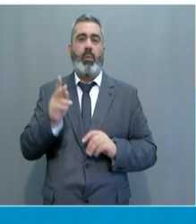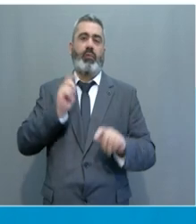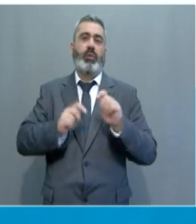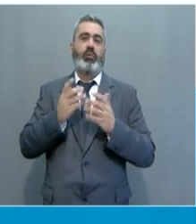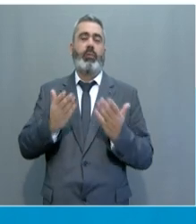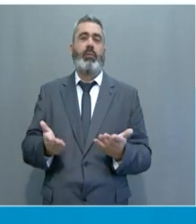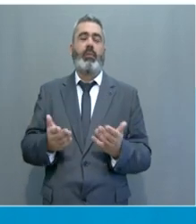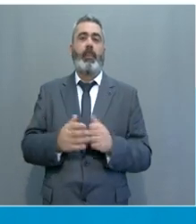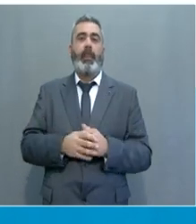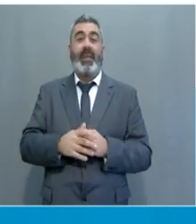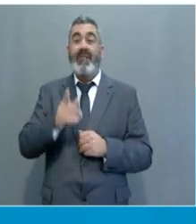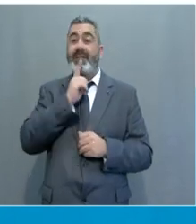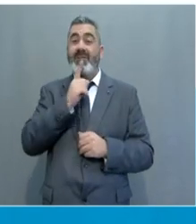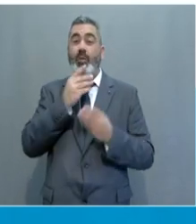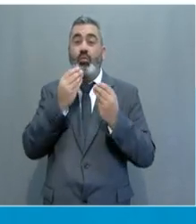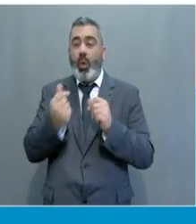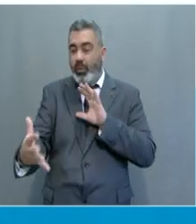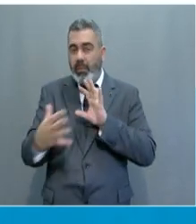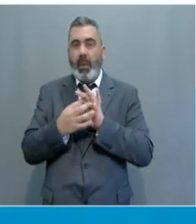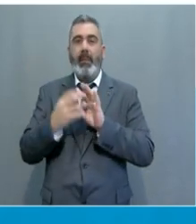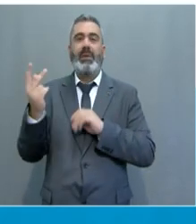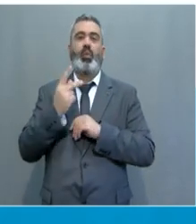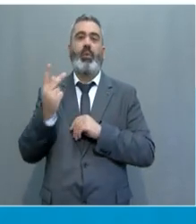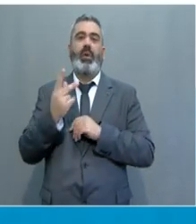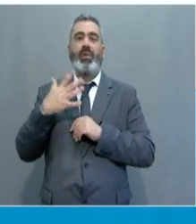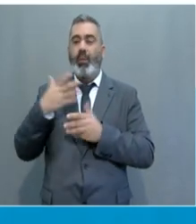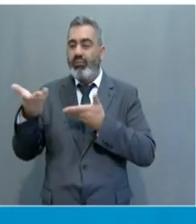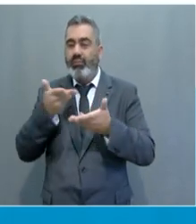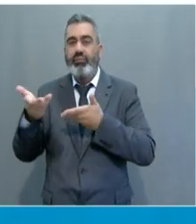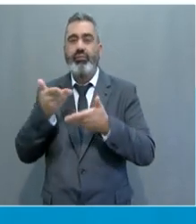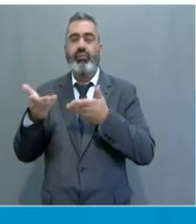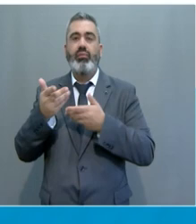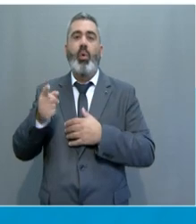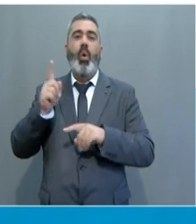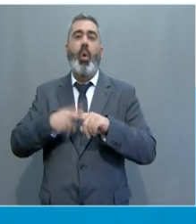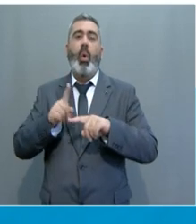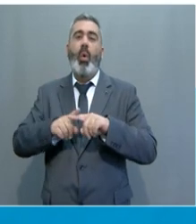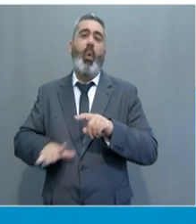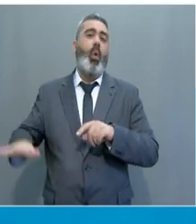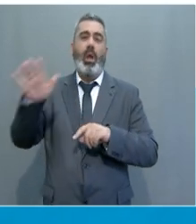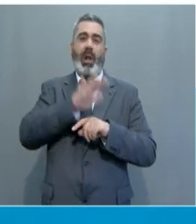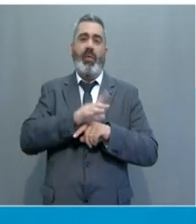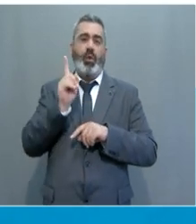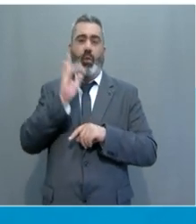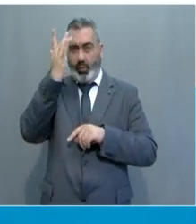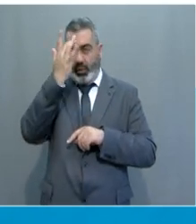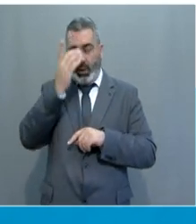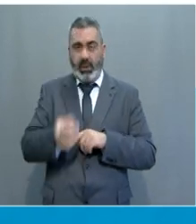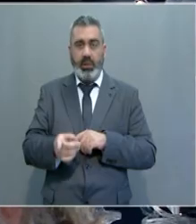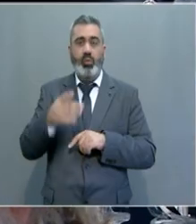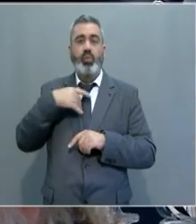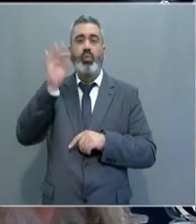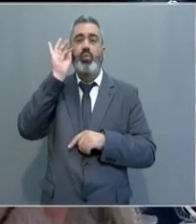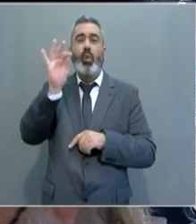του είδους τις συνεννοήσεις επιθυμώ να έχουμε τις τοπικές κοινωνίες σε ολόκληρη την Ελλάδα, ώστε να